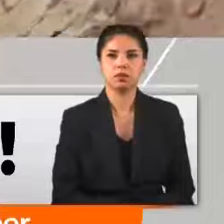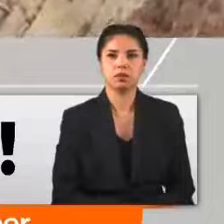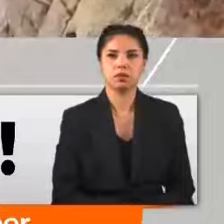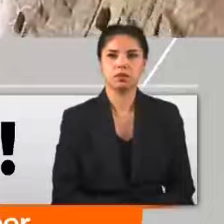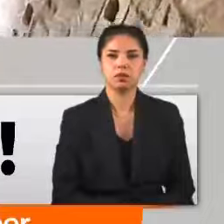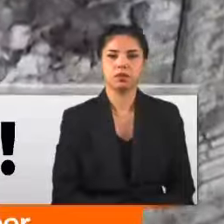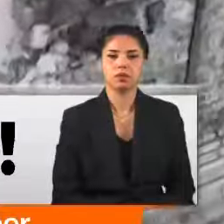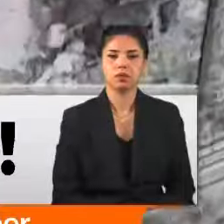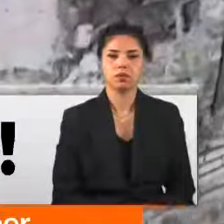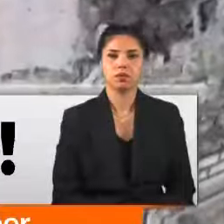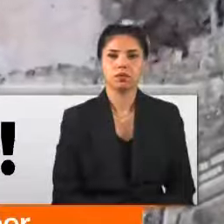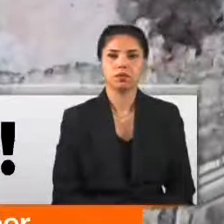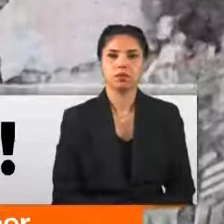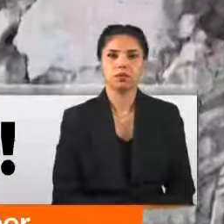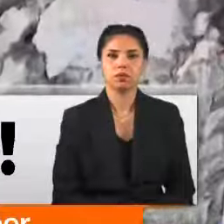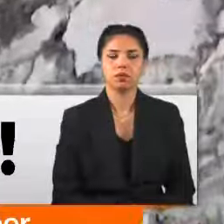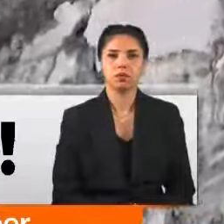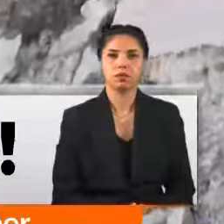müsait değil.